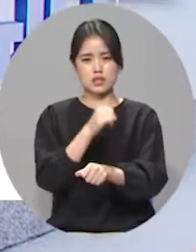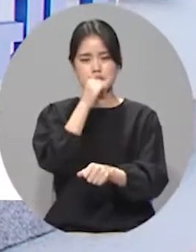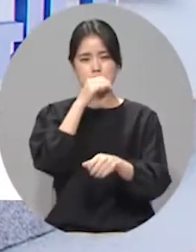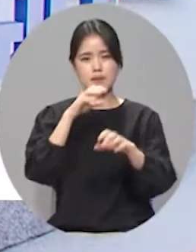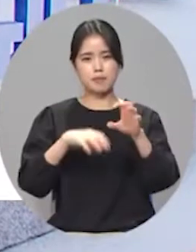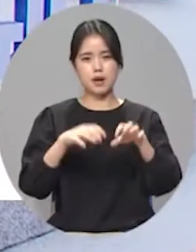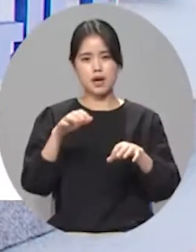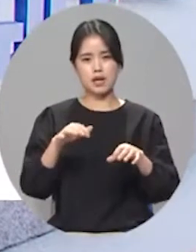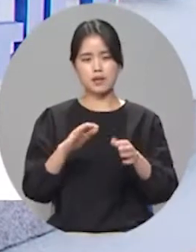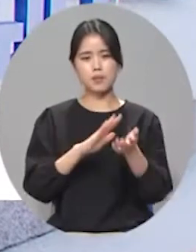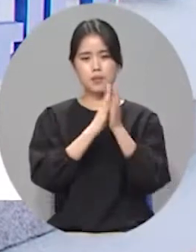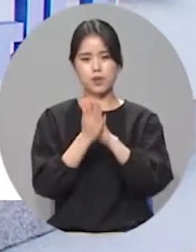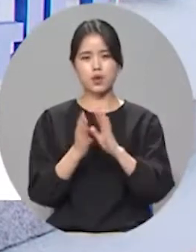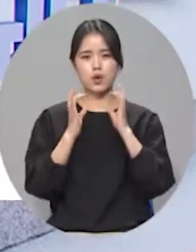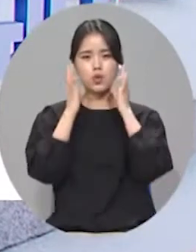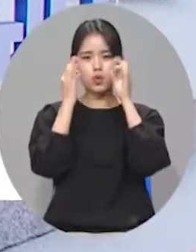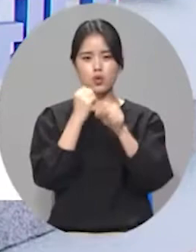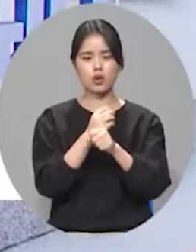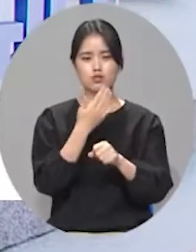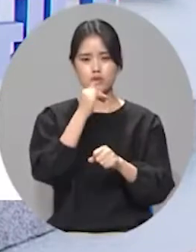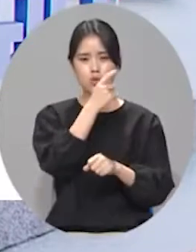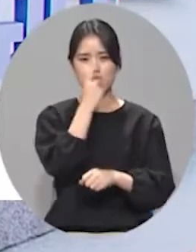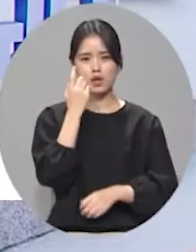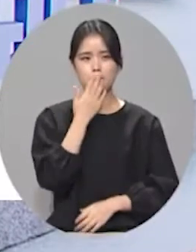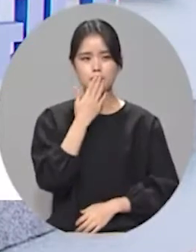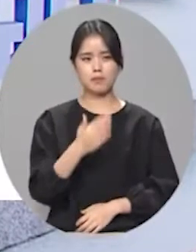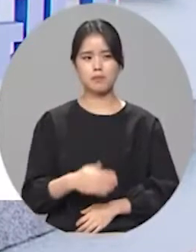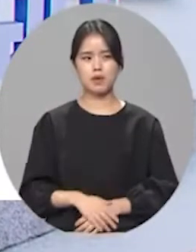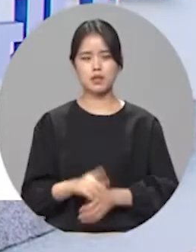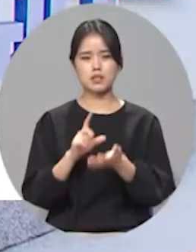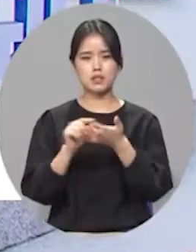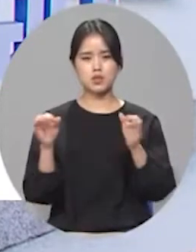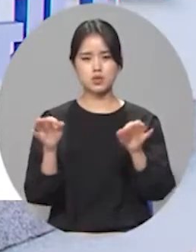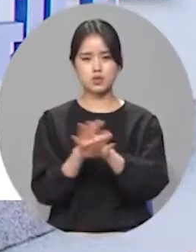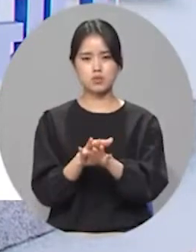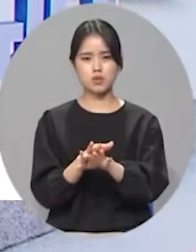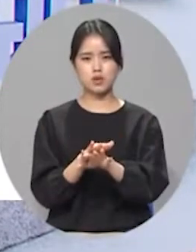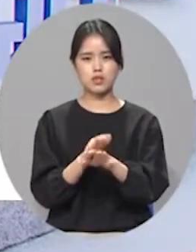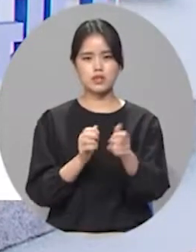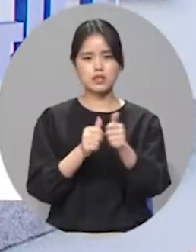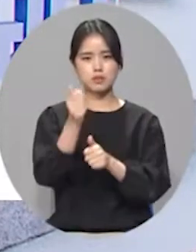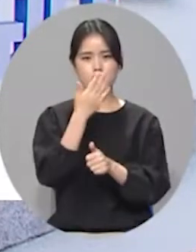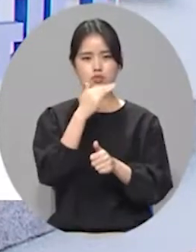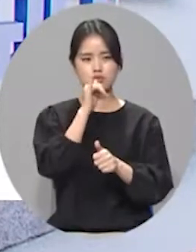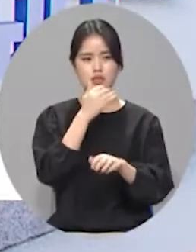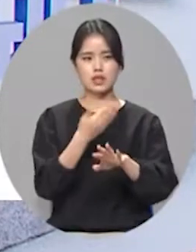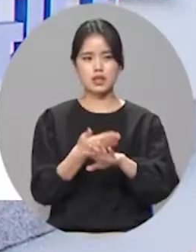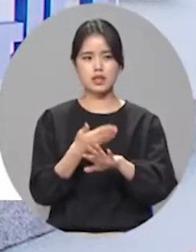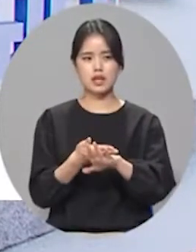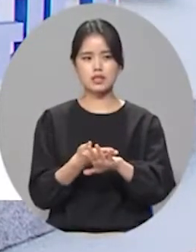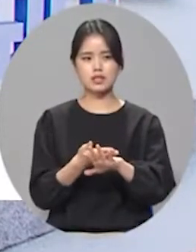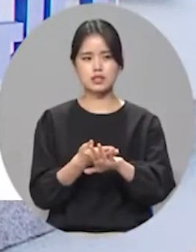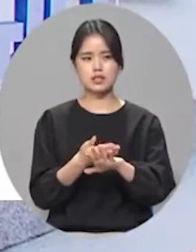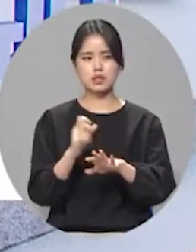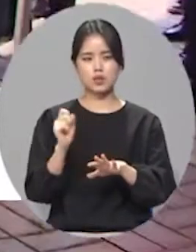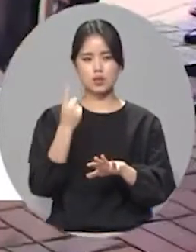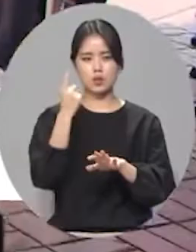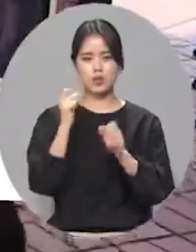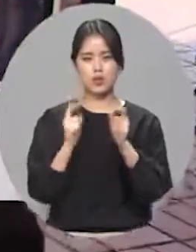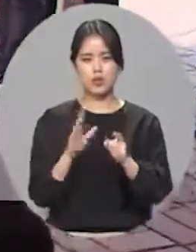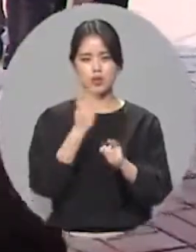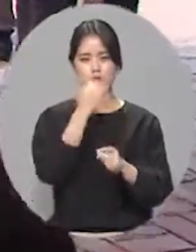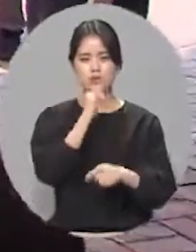위한 노력을 하는 것을 확인할 수 있었습니다. 지역 소멸을 극복할 수 있는 또 다른 요인, 또 다른 계기가 될 수